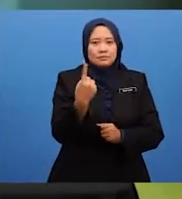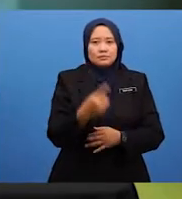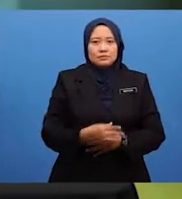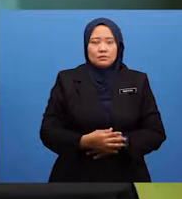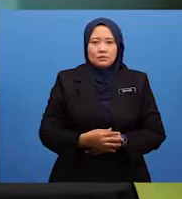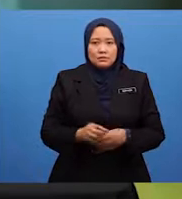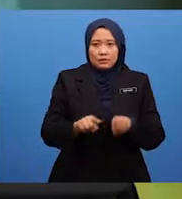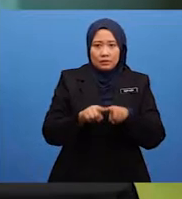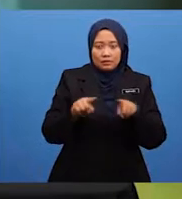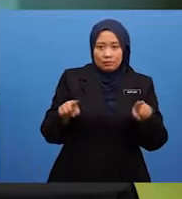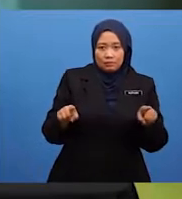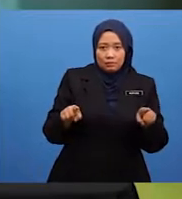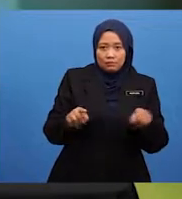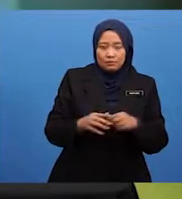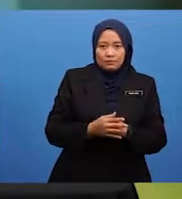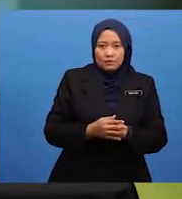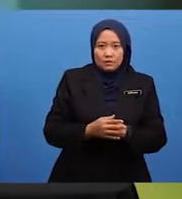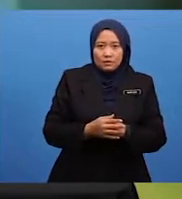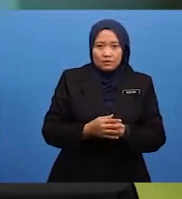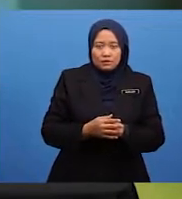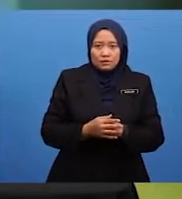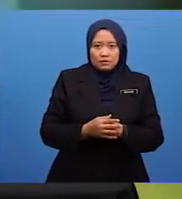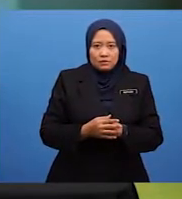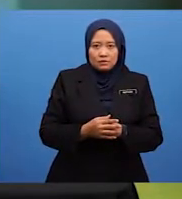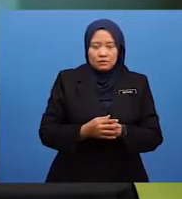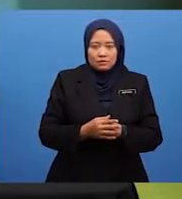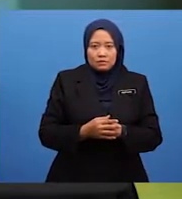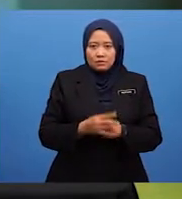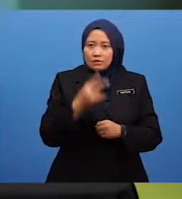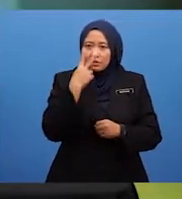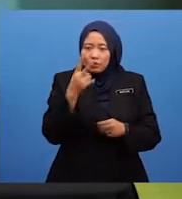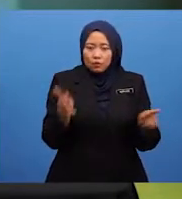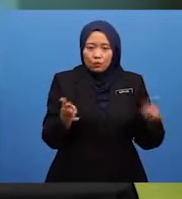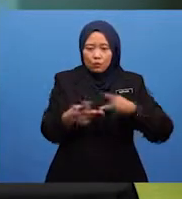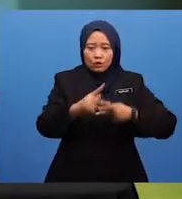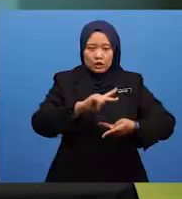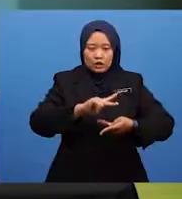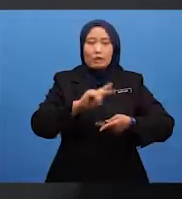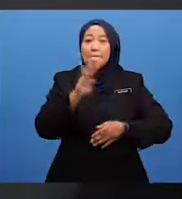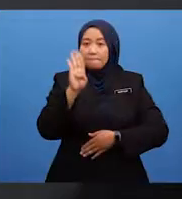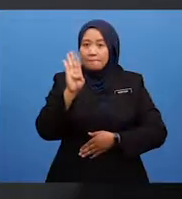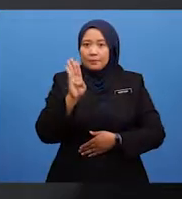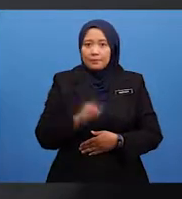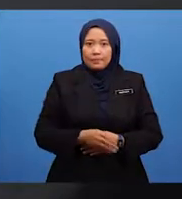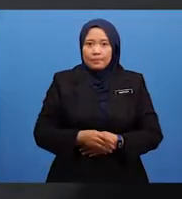lihat apakah jarak yang dilalui oleh kotak B dengan satu jari cikgu.